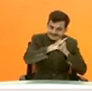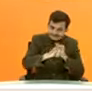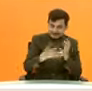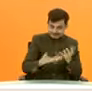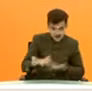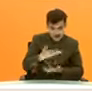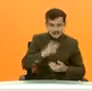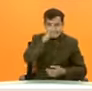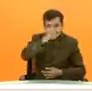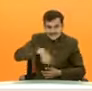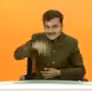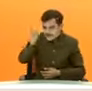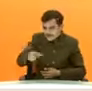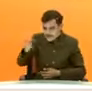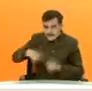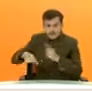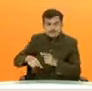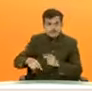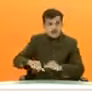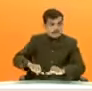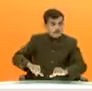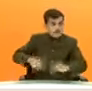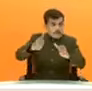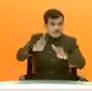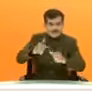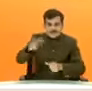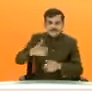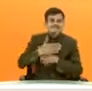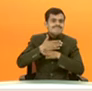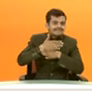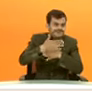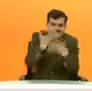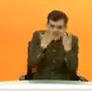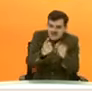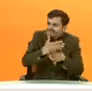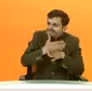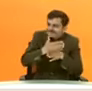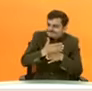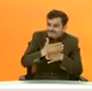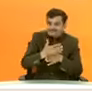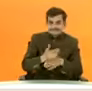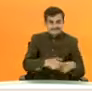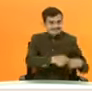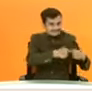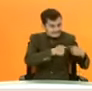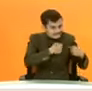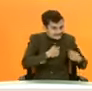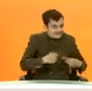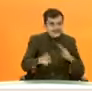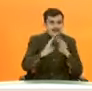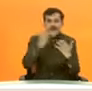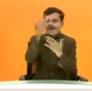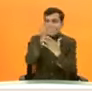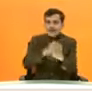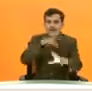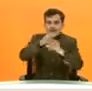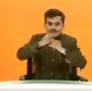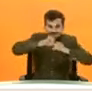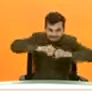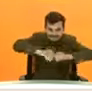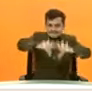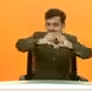देशवासी जो उपलब्धियां दूसरों से साझा करना चाहते हैं, उसे मन की बात के माध्यम से लोगों तक पहुंचाते